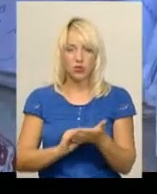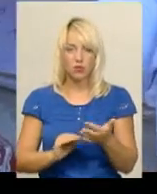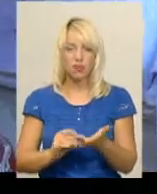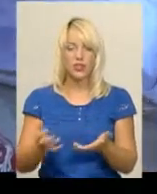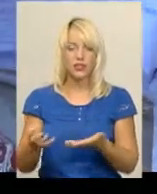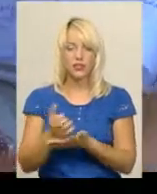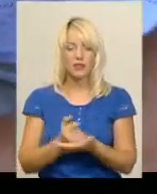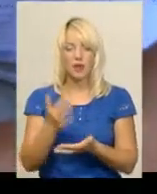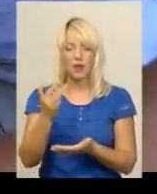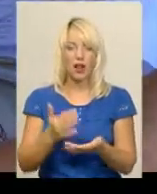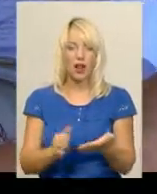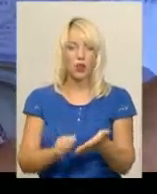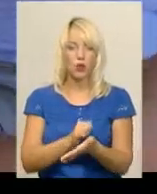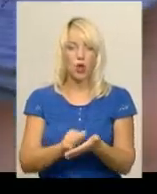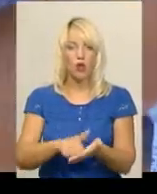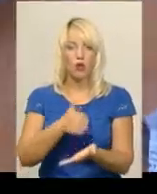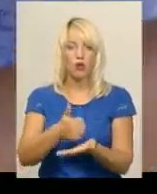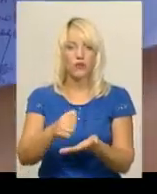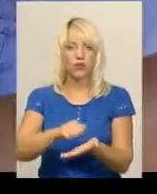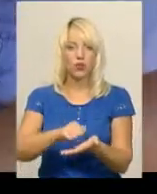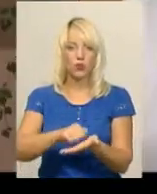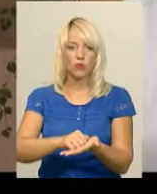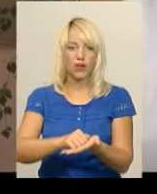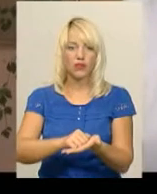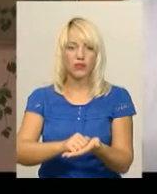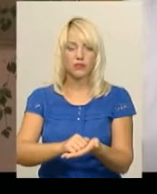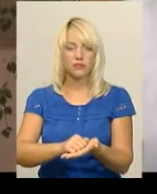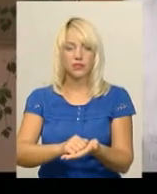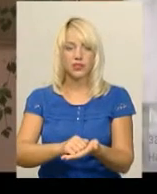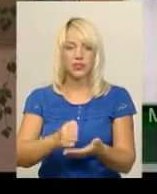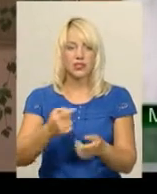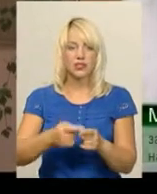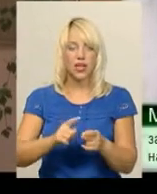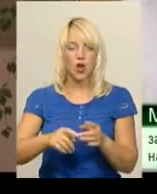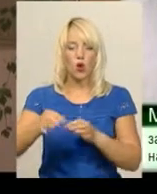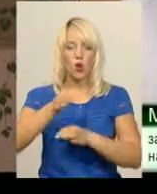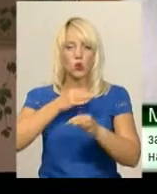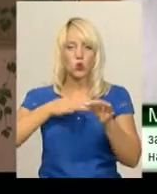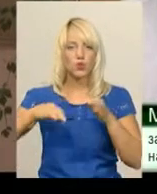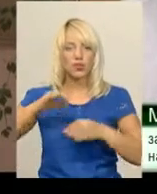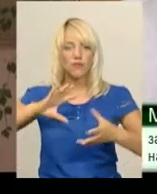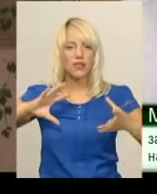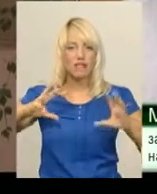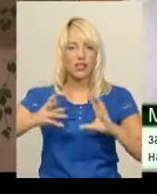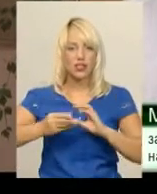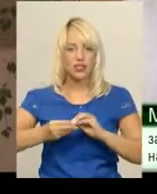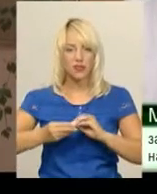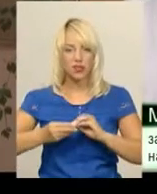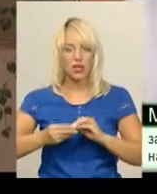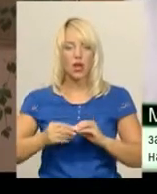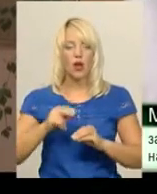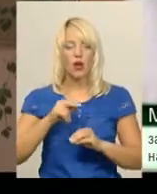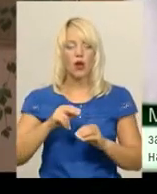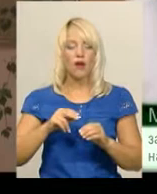перелік документів, головний серед яких називає Микола Дідик. Самий документ – це консультативний висновок позаштатного